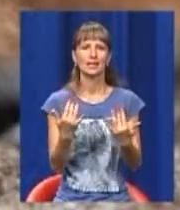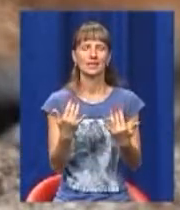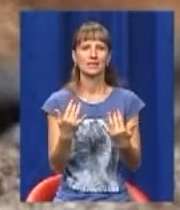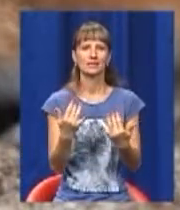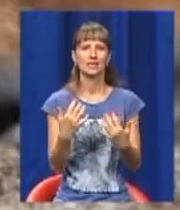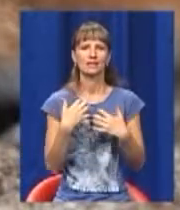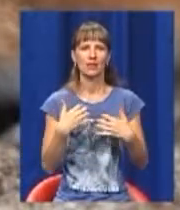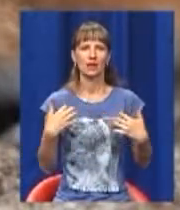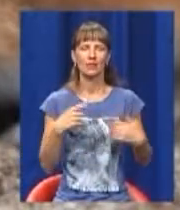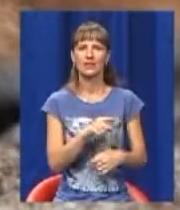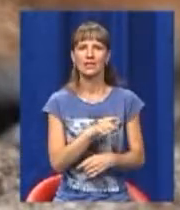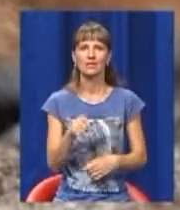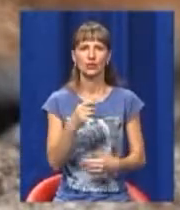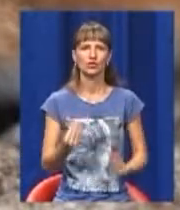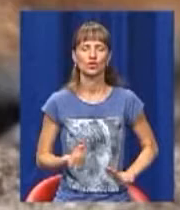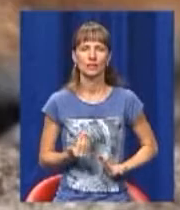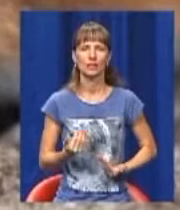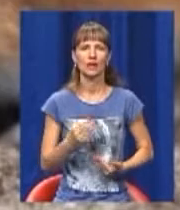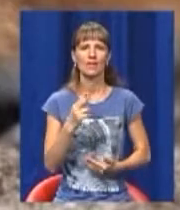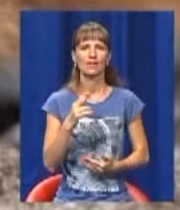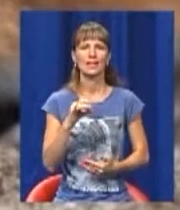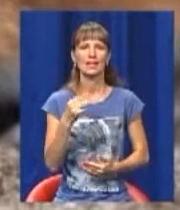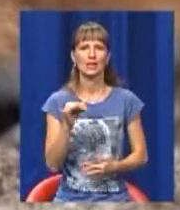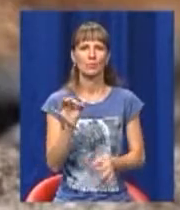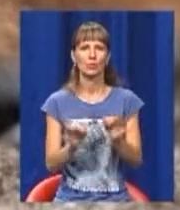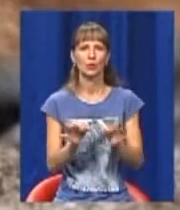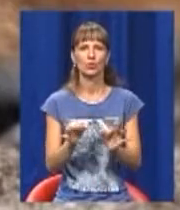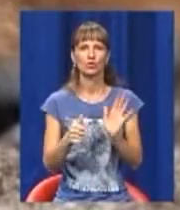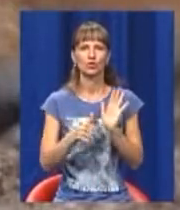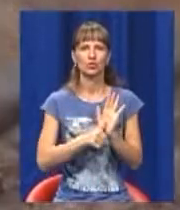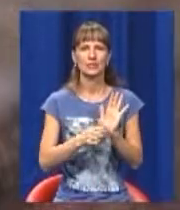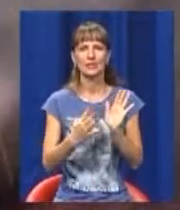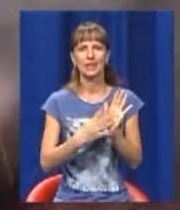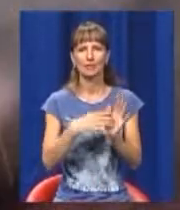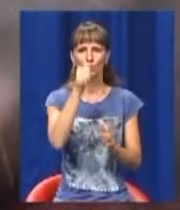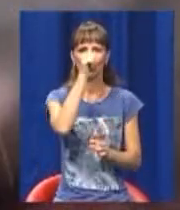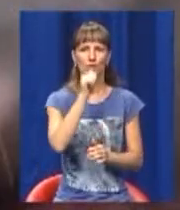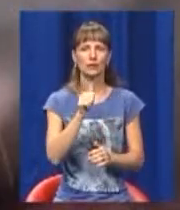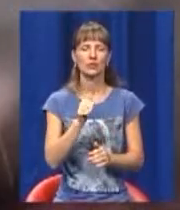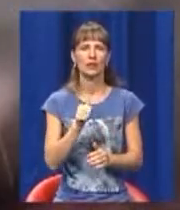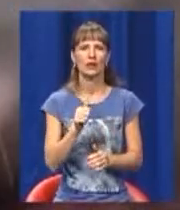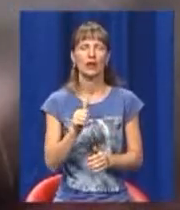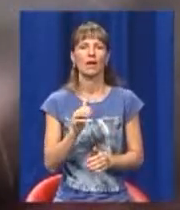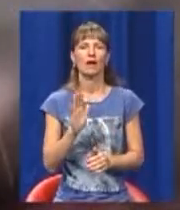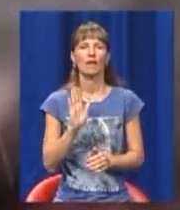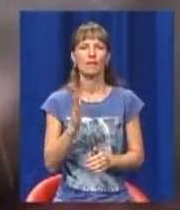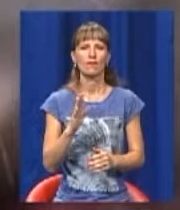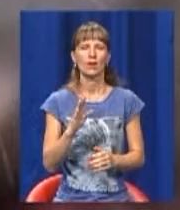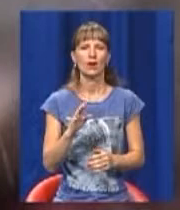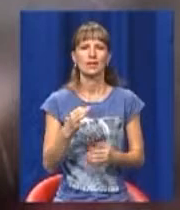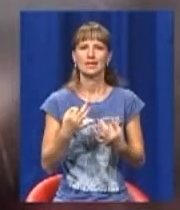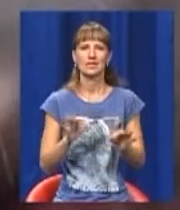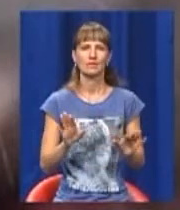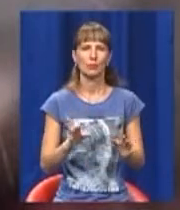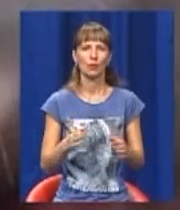хижаків, тривалість їх життя в дикій природі складає всього 6-9 місяців. У неволі ж миші можуть доживати і